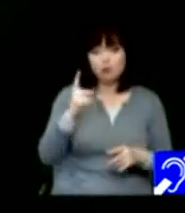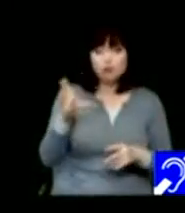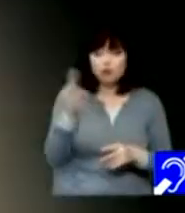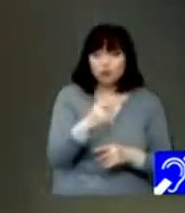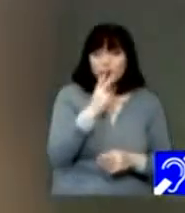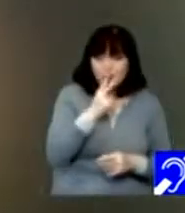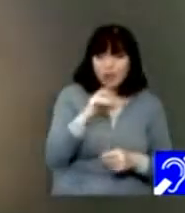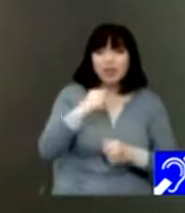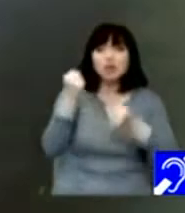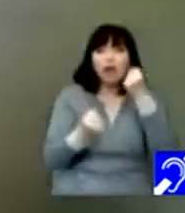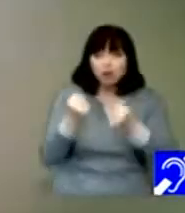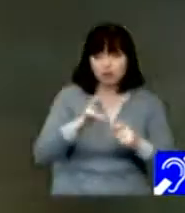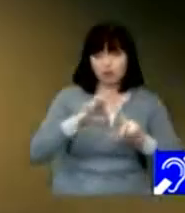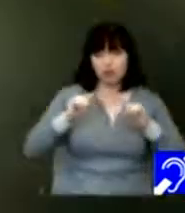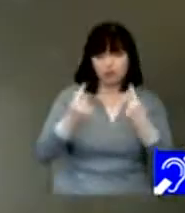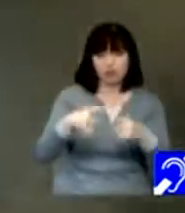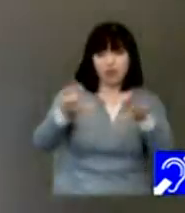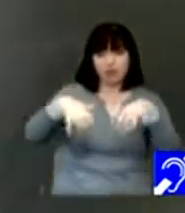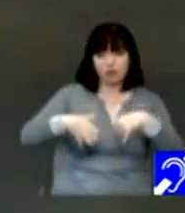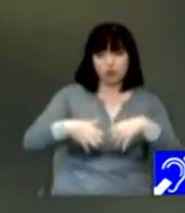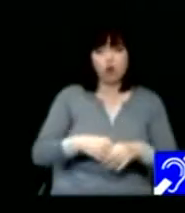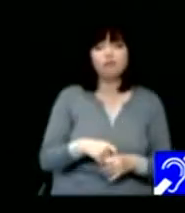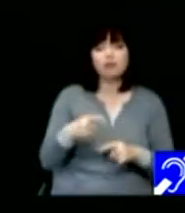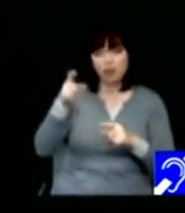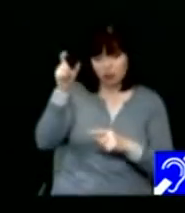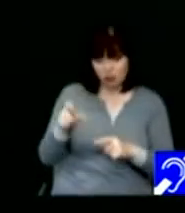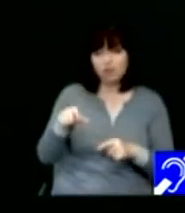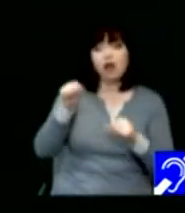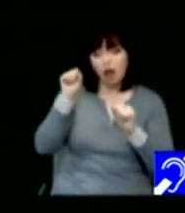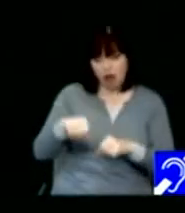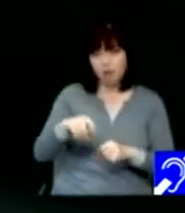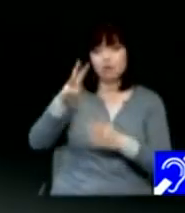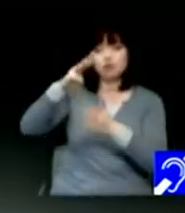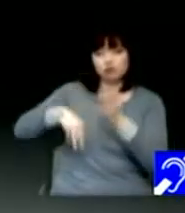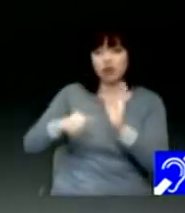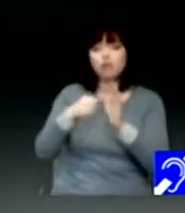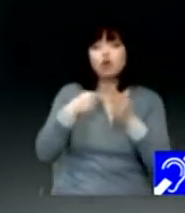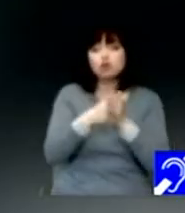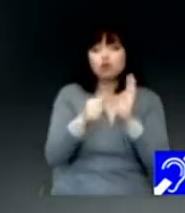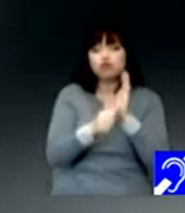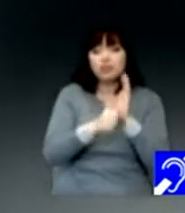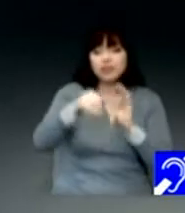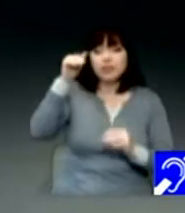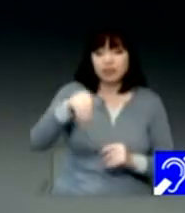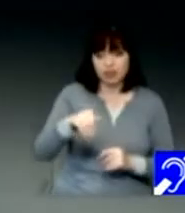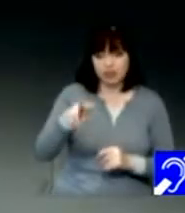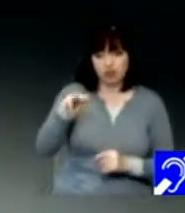și automobilul au fost confiscate. Contrabandistul riscă și o amendă de până la 60.000 de lei.